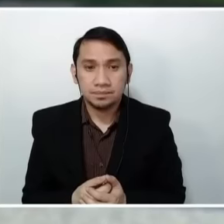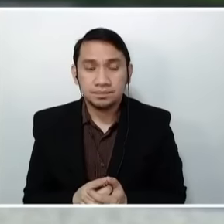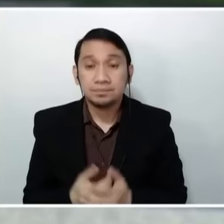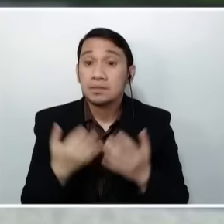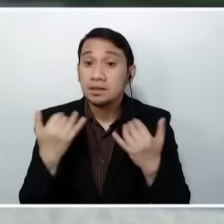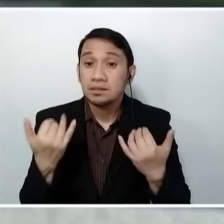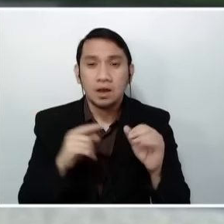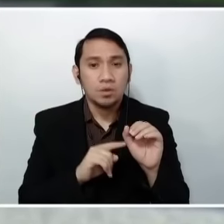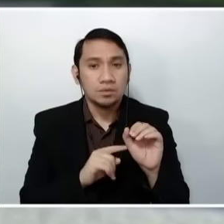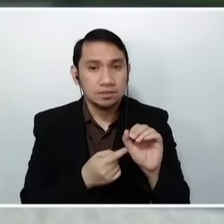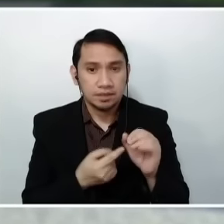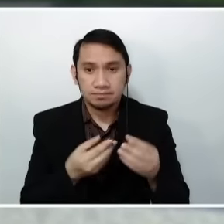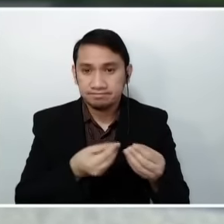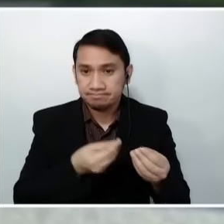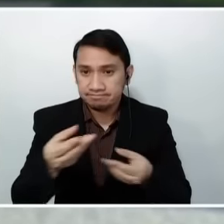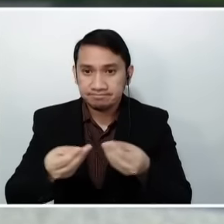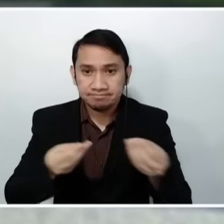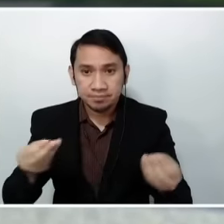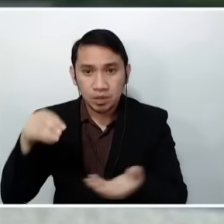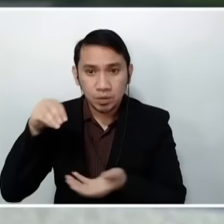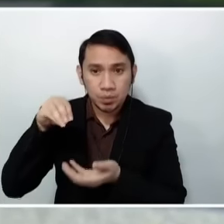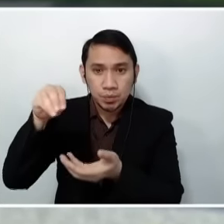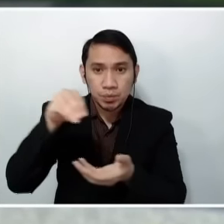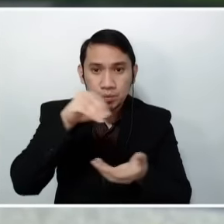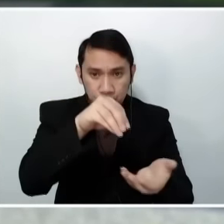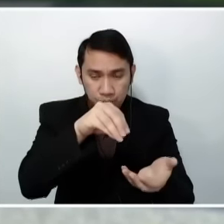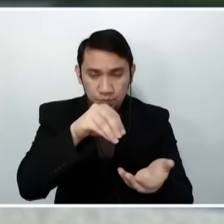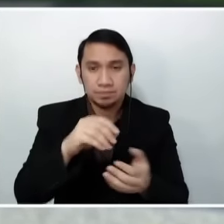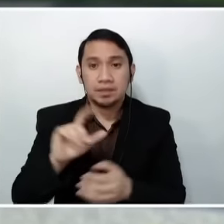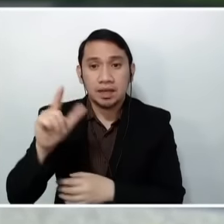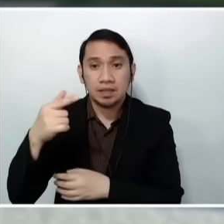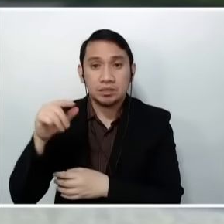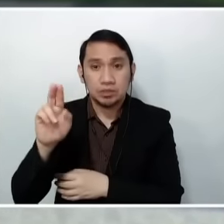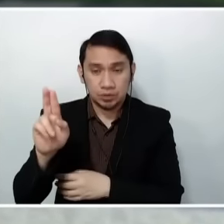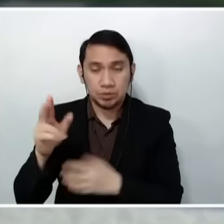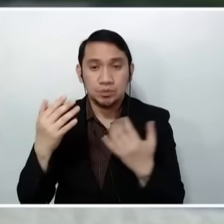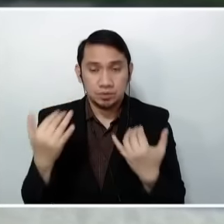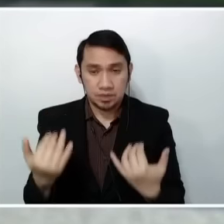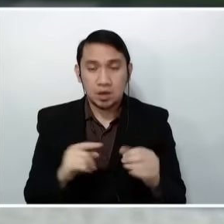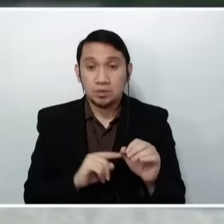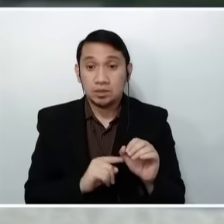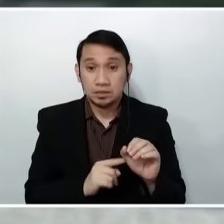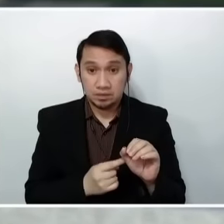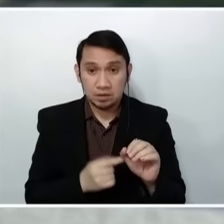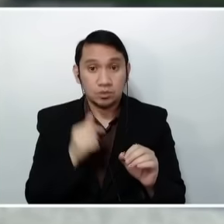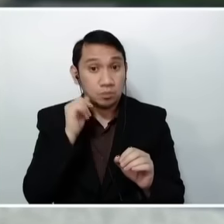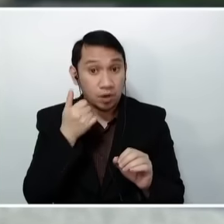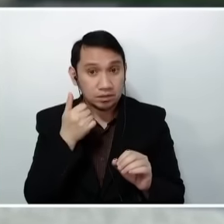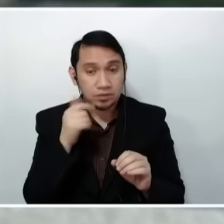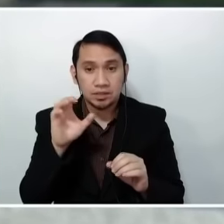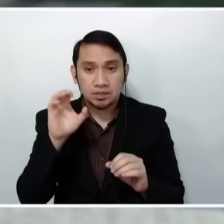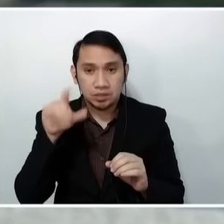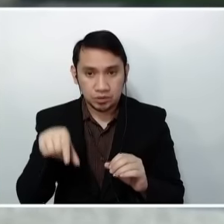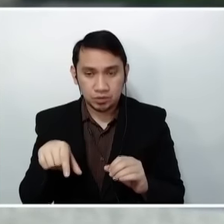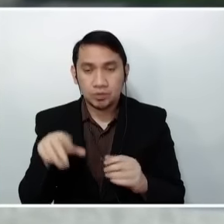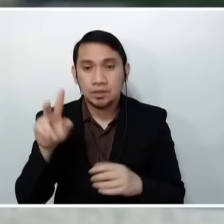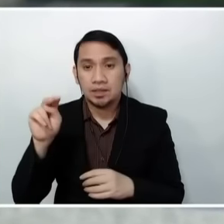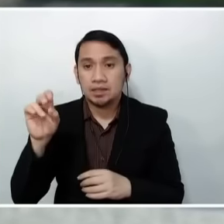Nagsimula ng mamahagi ng food packs ang ilang lokal na pamahalaan ngayong bisperas ng Enhanced Community Quarantine sa Metro